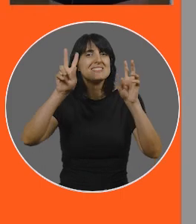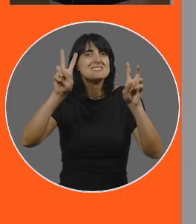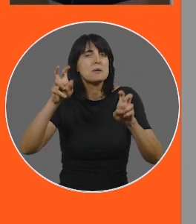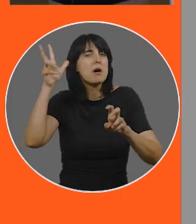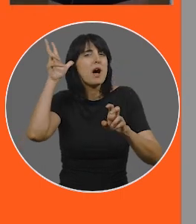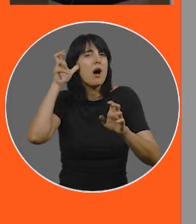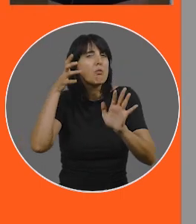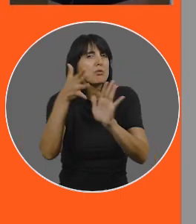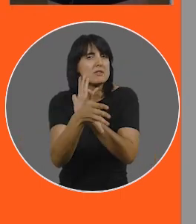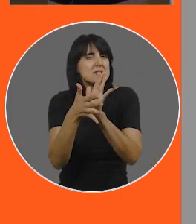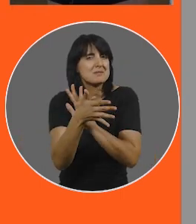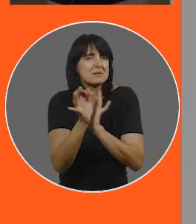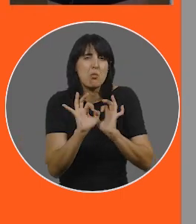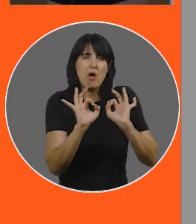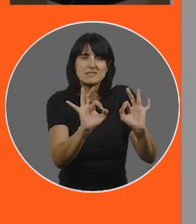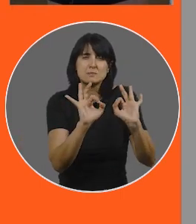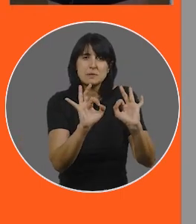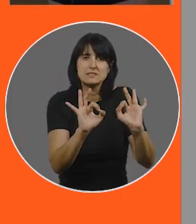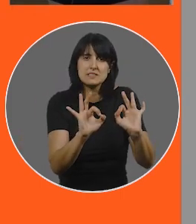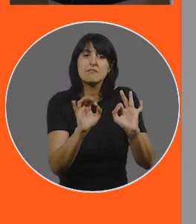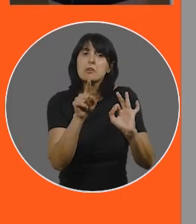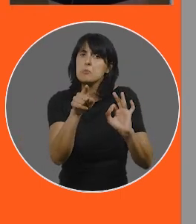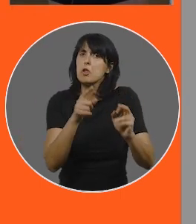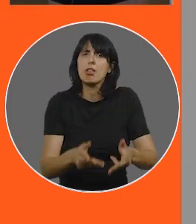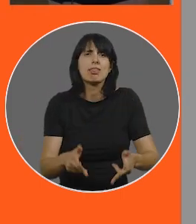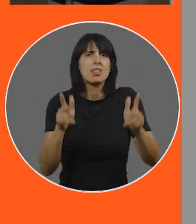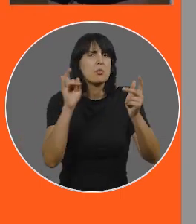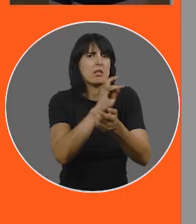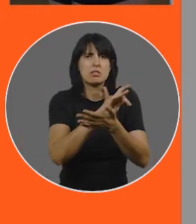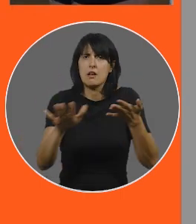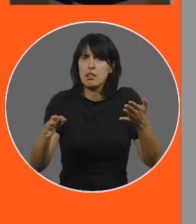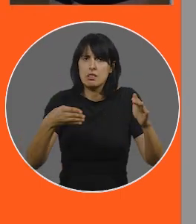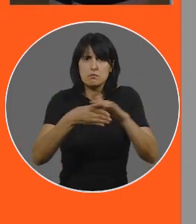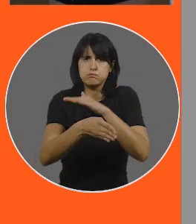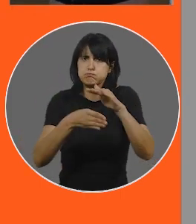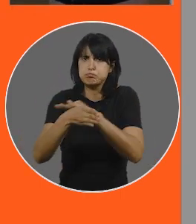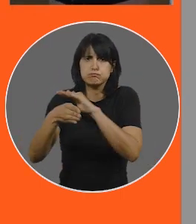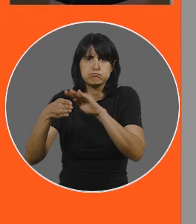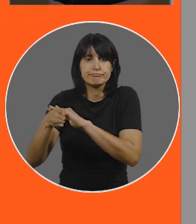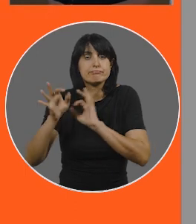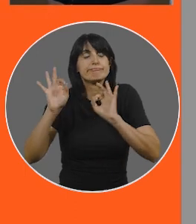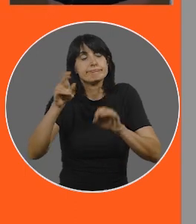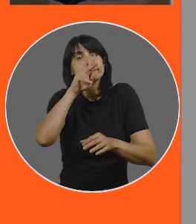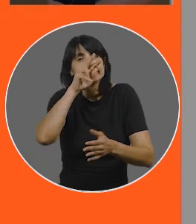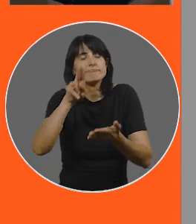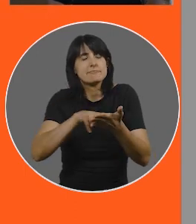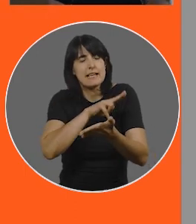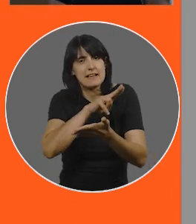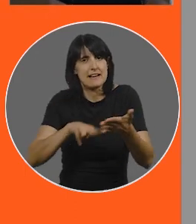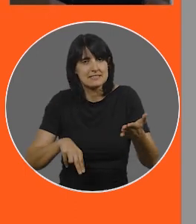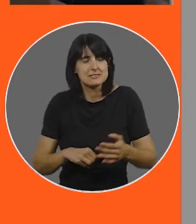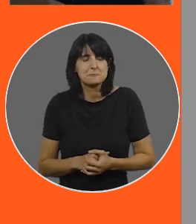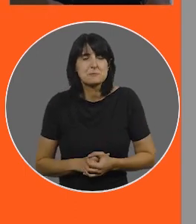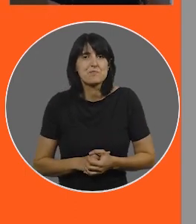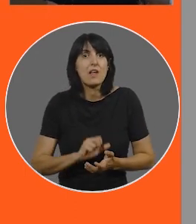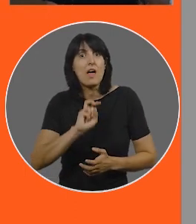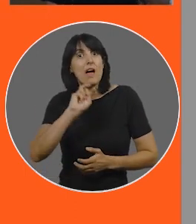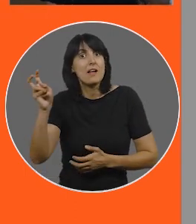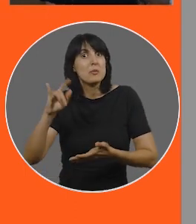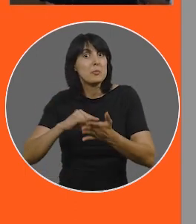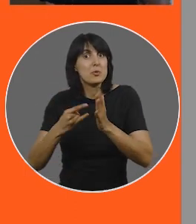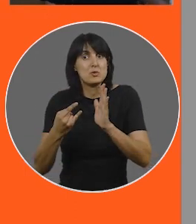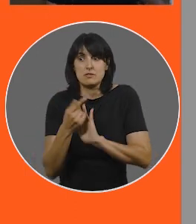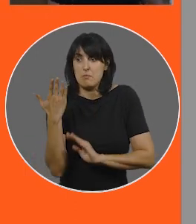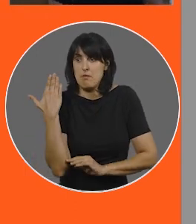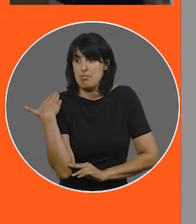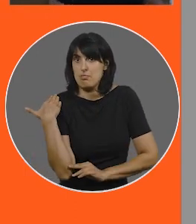fer audiodescripcions. Potser és més específic, però això està lliure i disponible, en aquest cas en anglès. I un altre